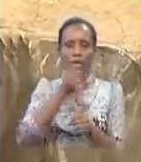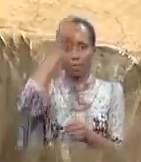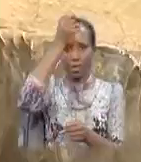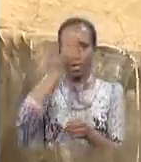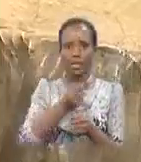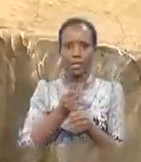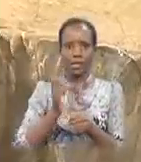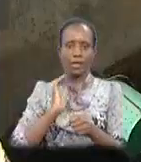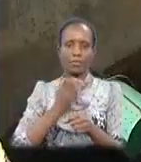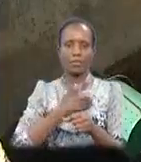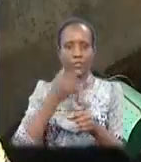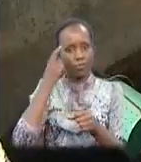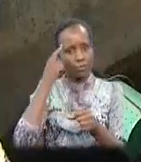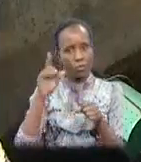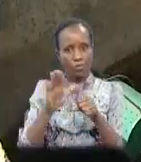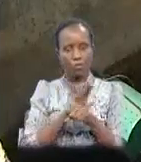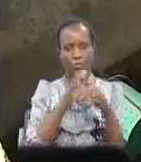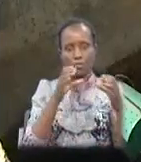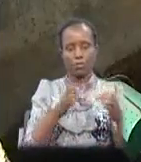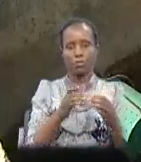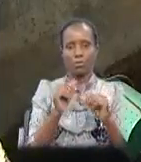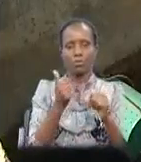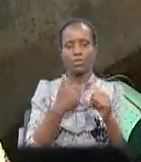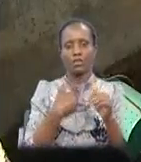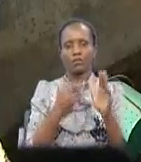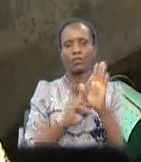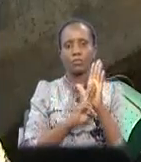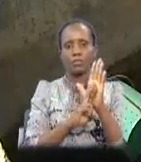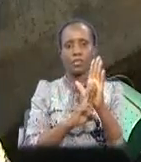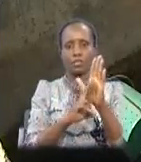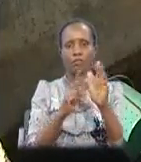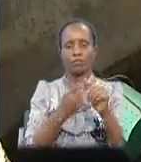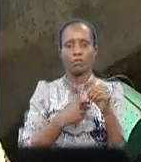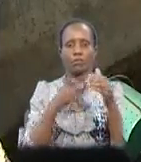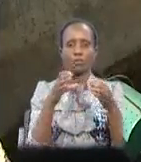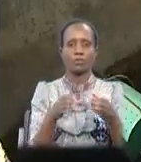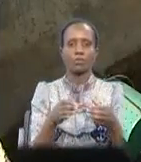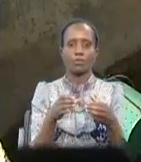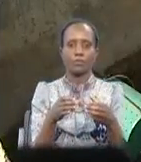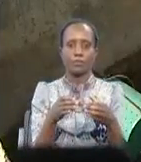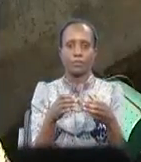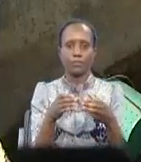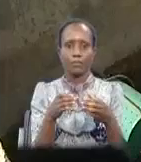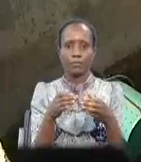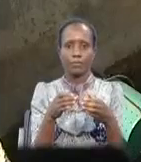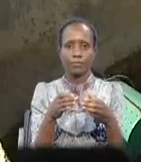committee for the whole group with a representative from the groups.